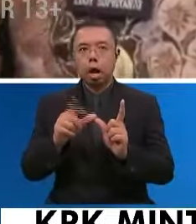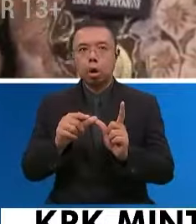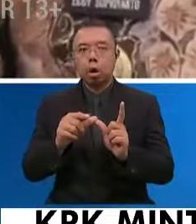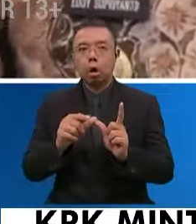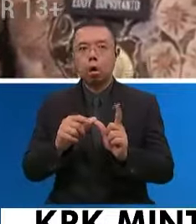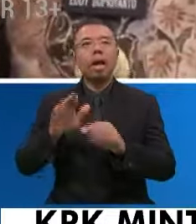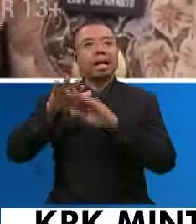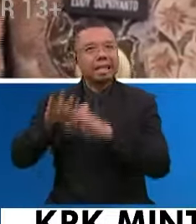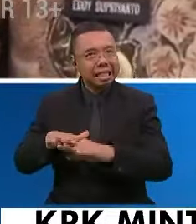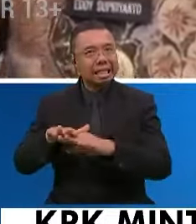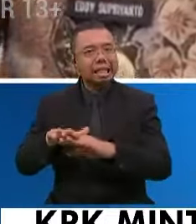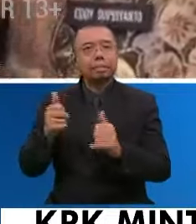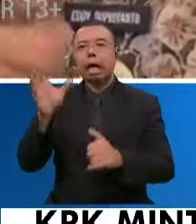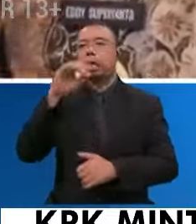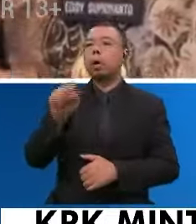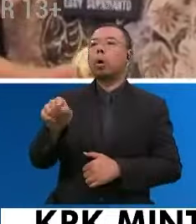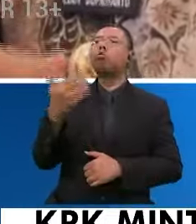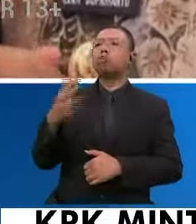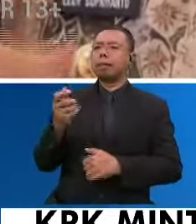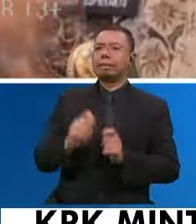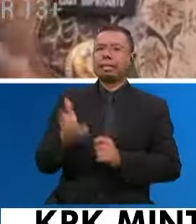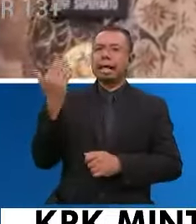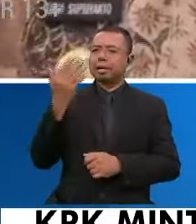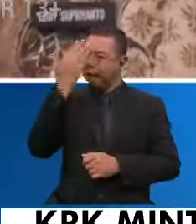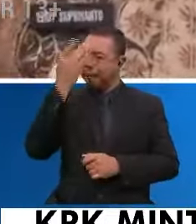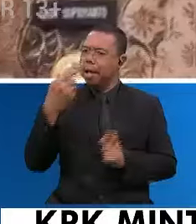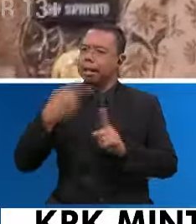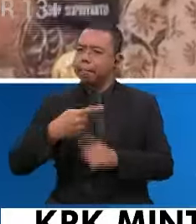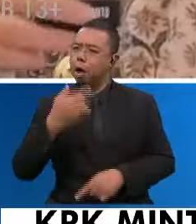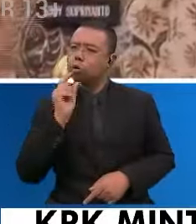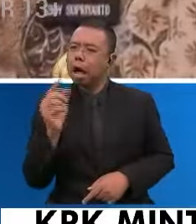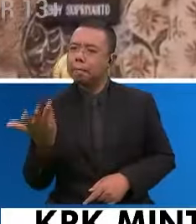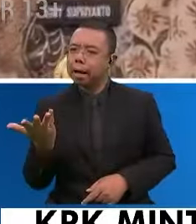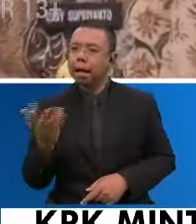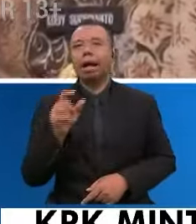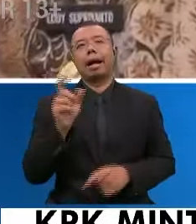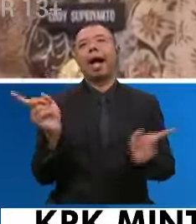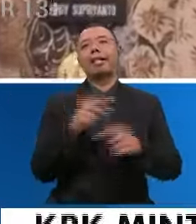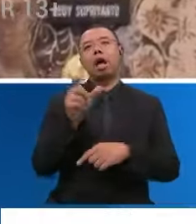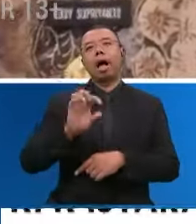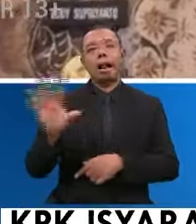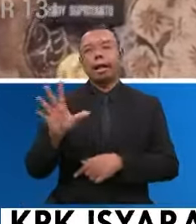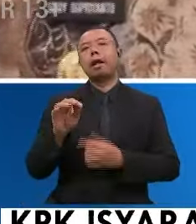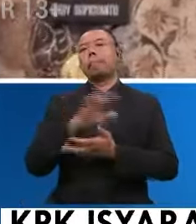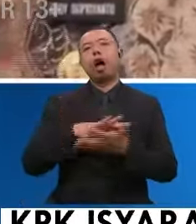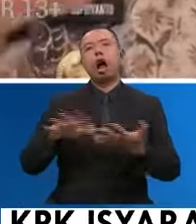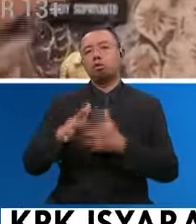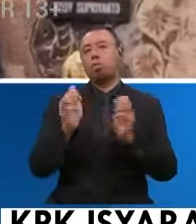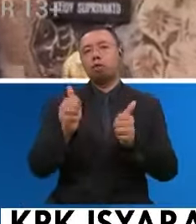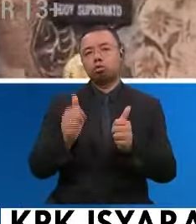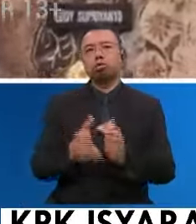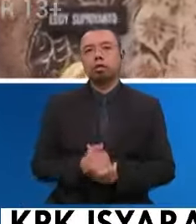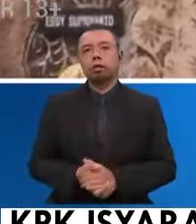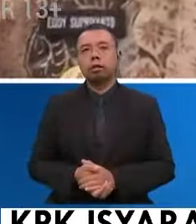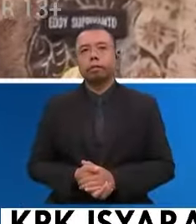tekan inflasi tadi bisa diketahui, oh ini tadi sudah beli. Jadi mungkin tidak buat orang lain. Sangat-sangat mempengaruhi terhadap